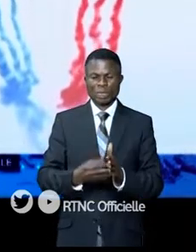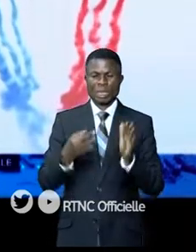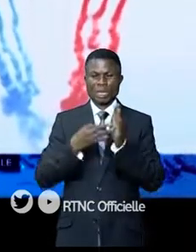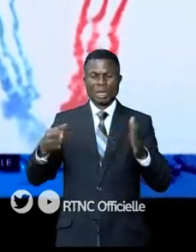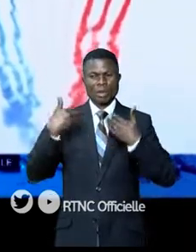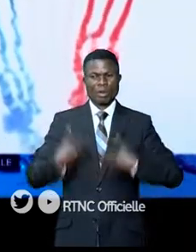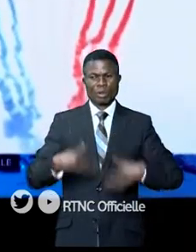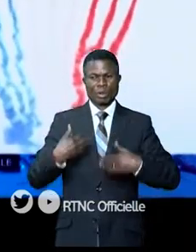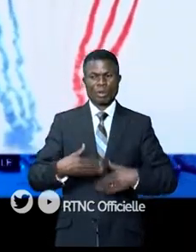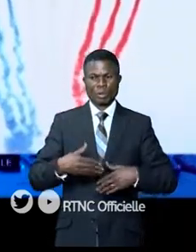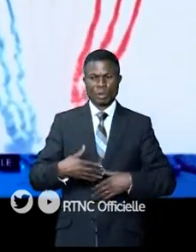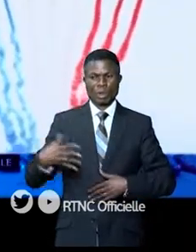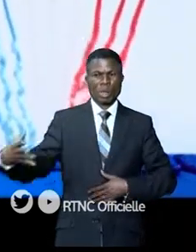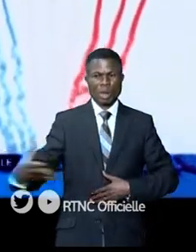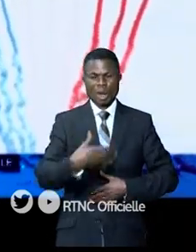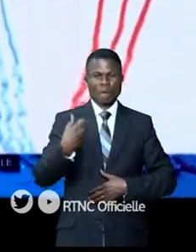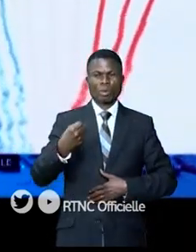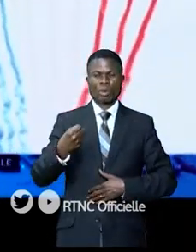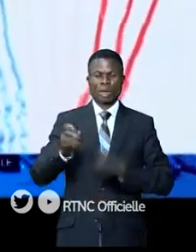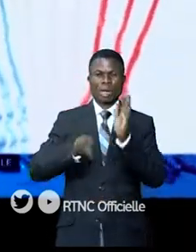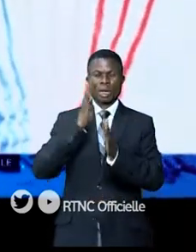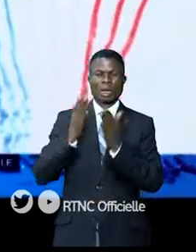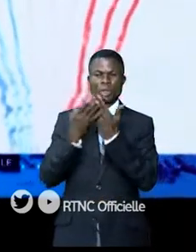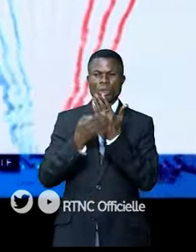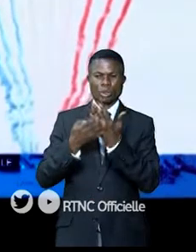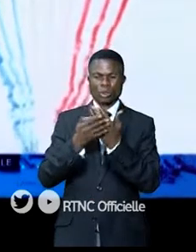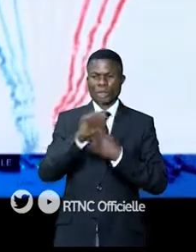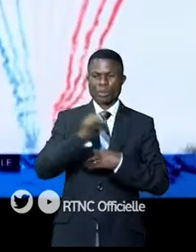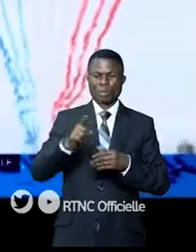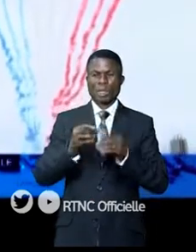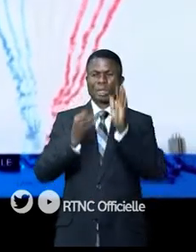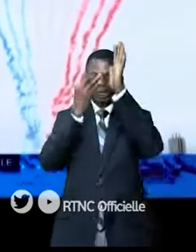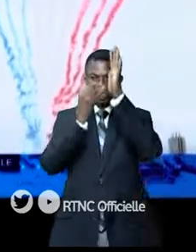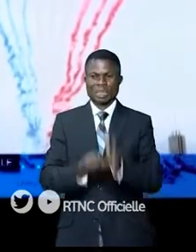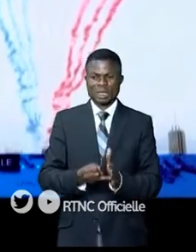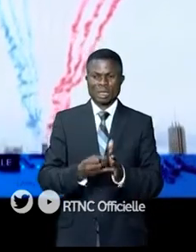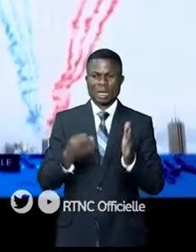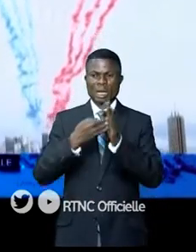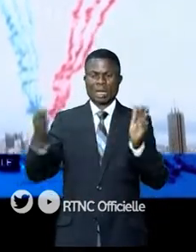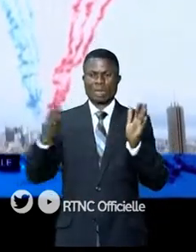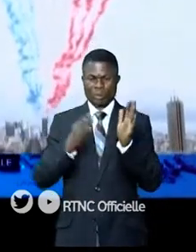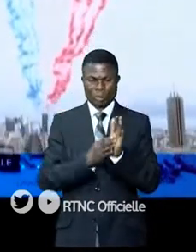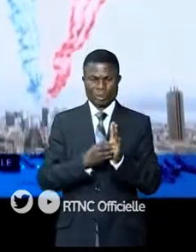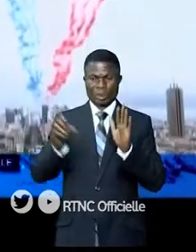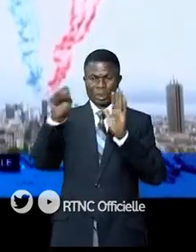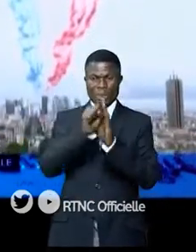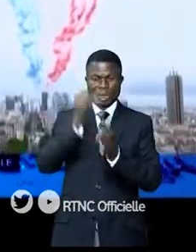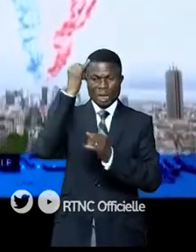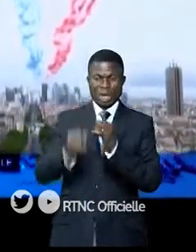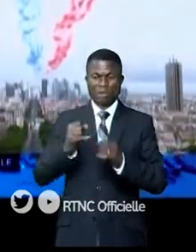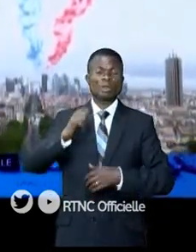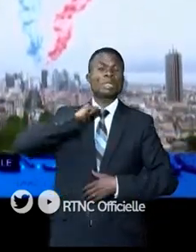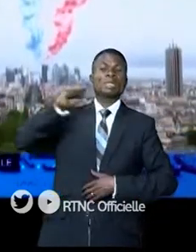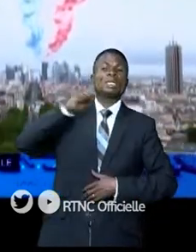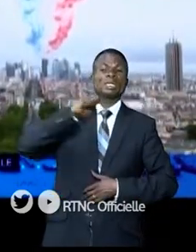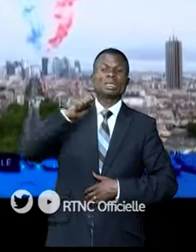célébrer la prise de la Bastille du 14 juillet 1789. Symbole de la fin de la monarchie